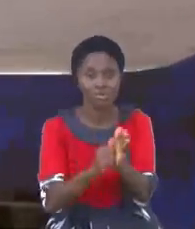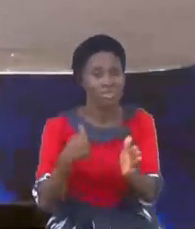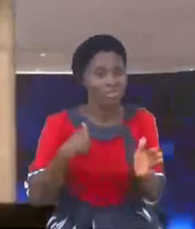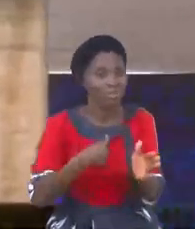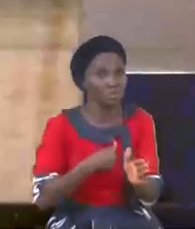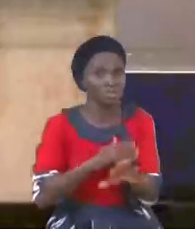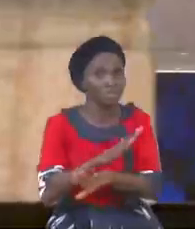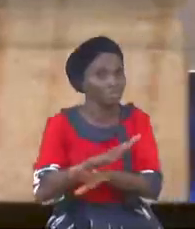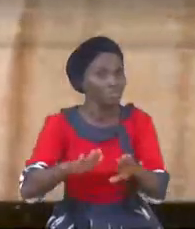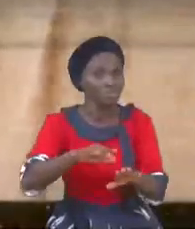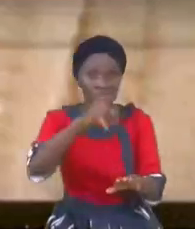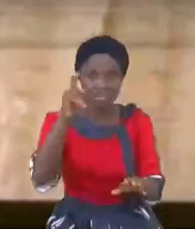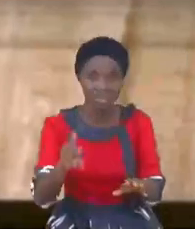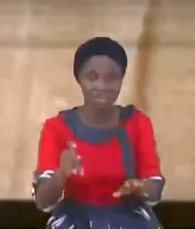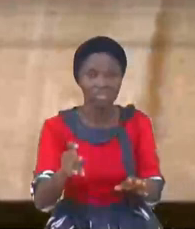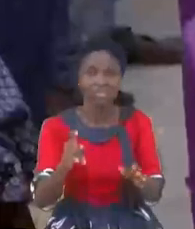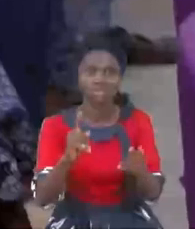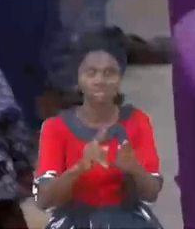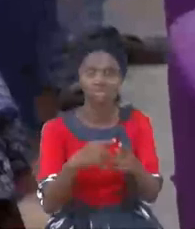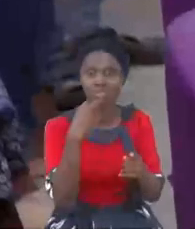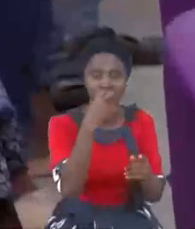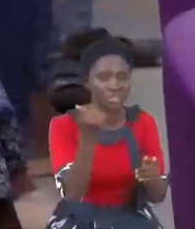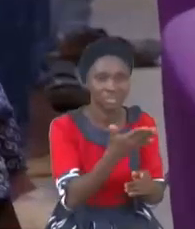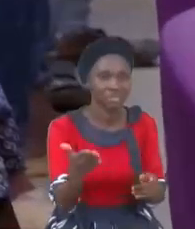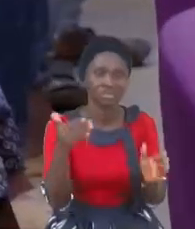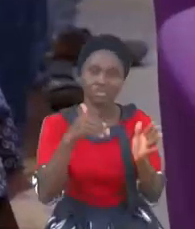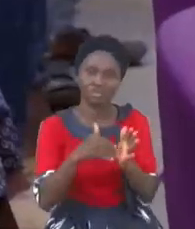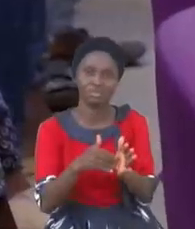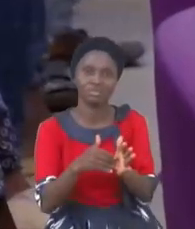d'en parler. » Le verset 9,